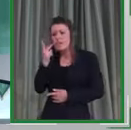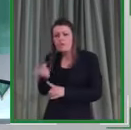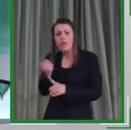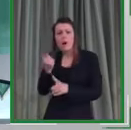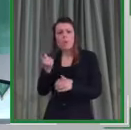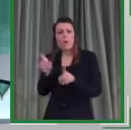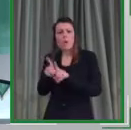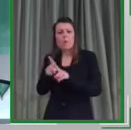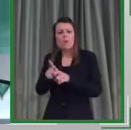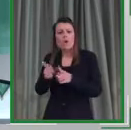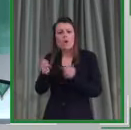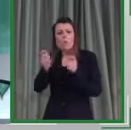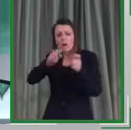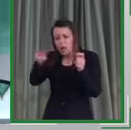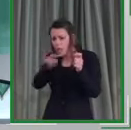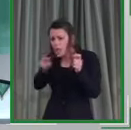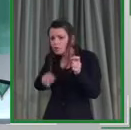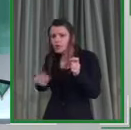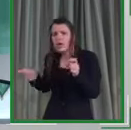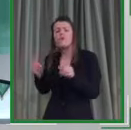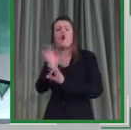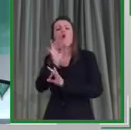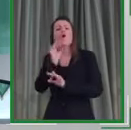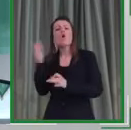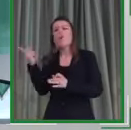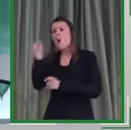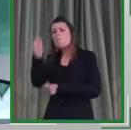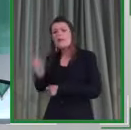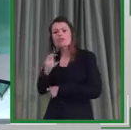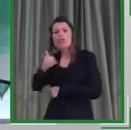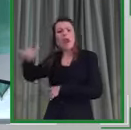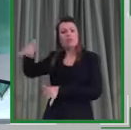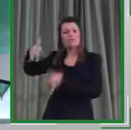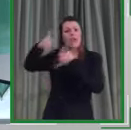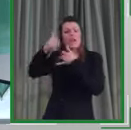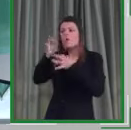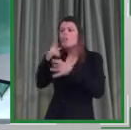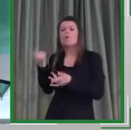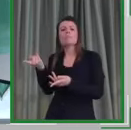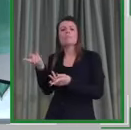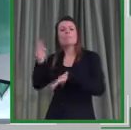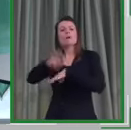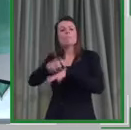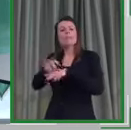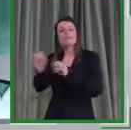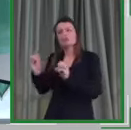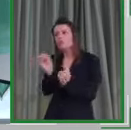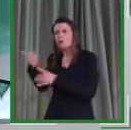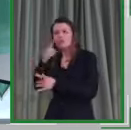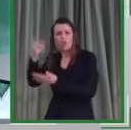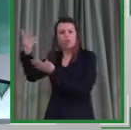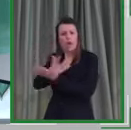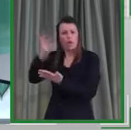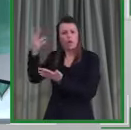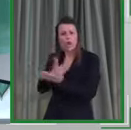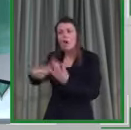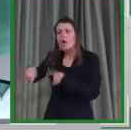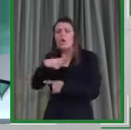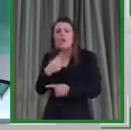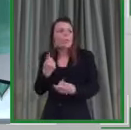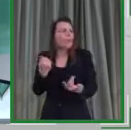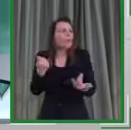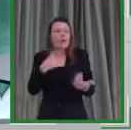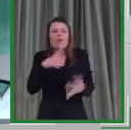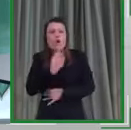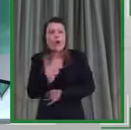dramma né i racconti drammatica al telefono di kidd e dei dei medici del pronto soccorso che non si capacitavano del fatto che continuavano arrivare a